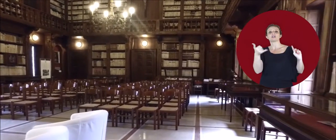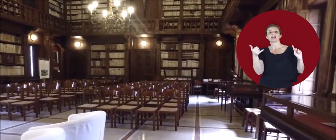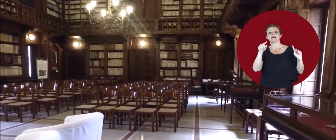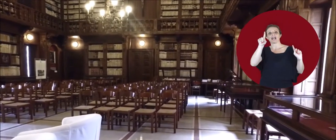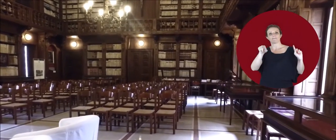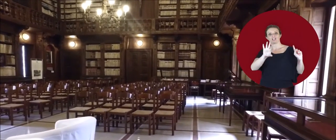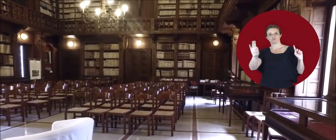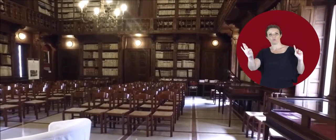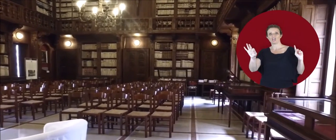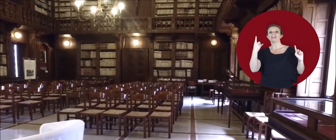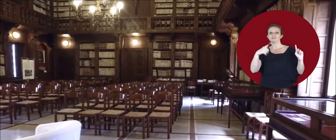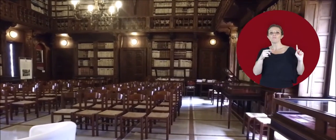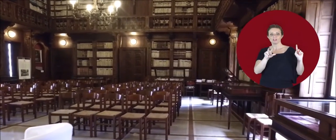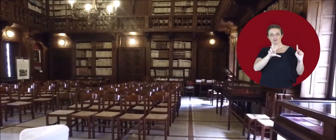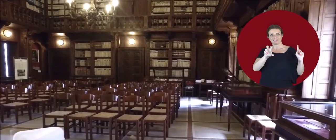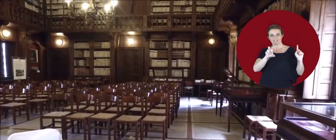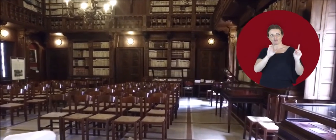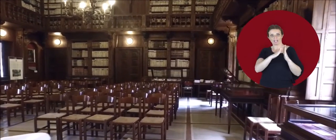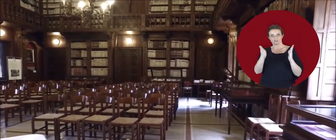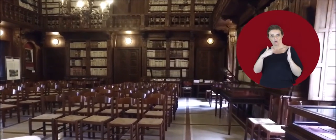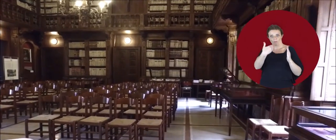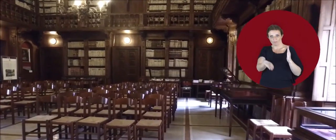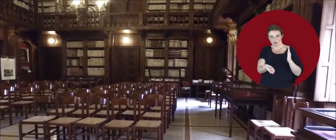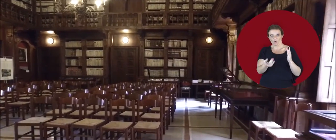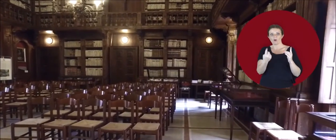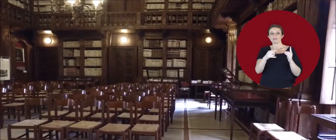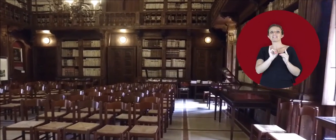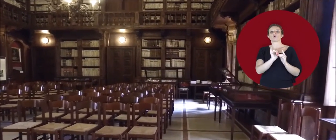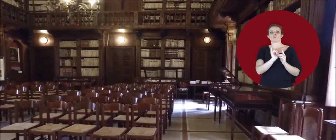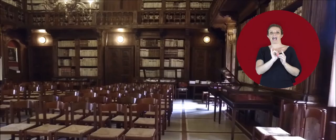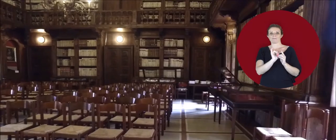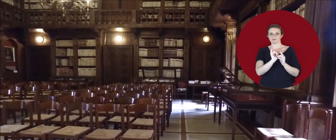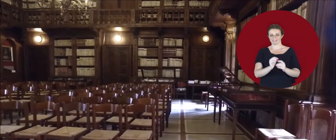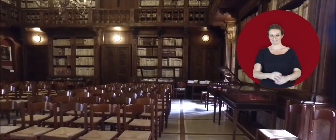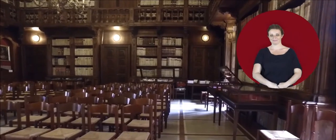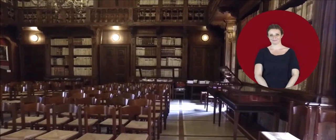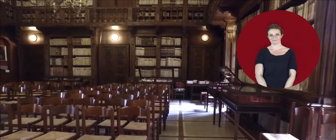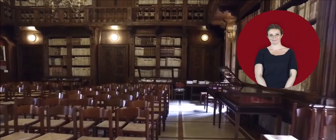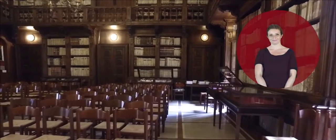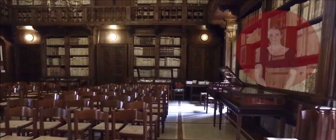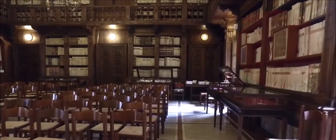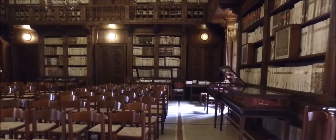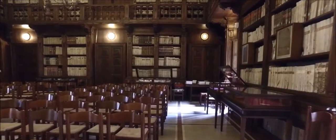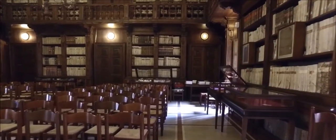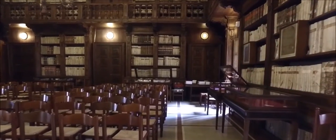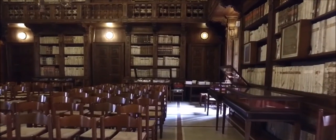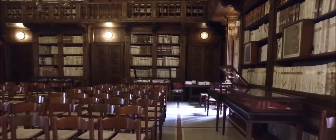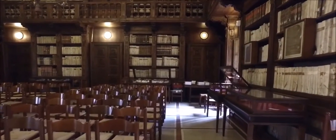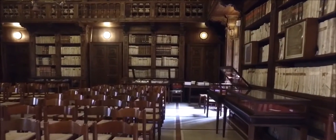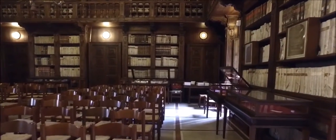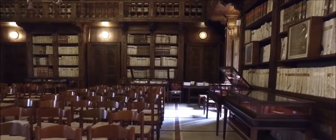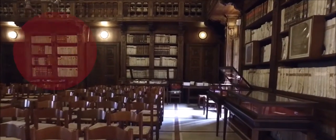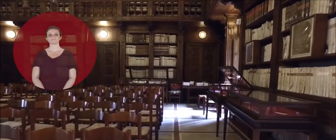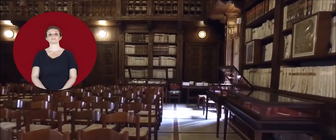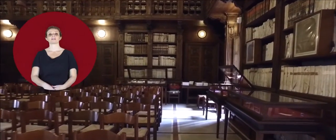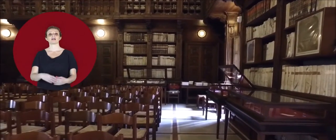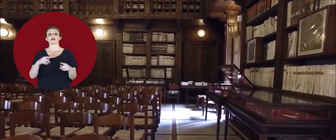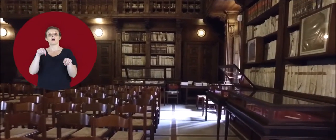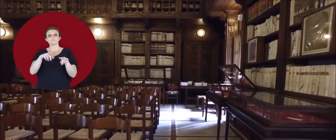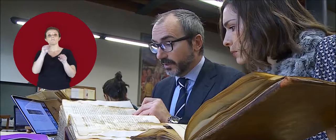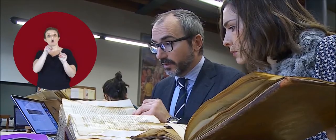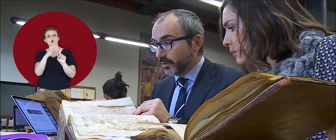del 1500. Una grande sala con due piani di scaffali. Studiosi consultano i preziosi